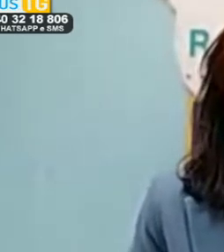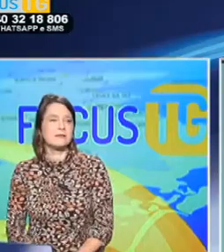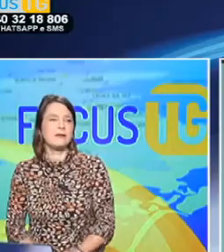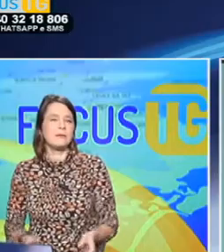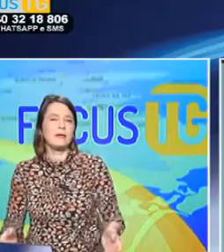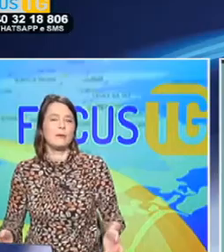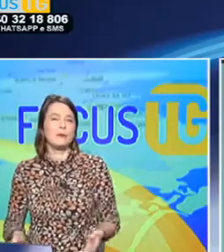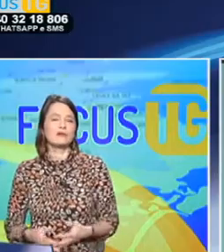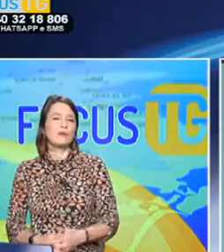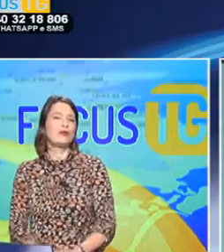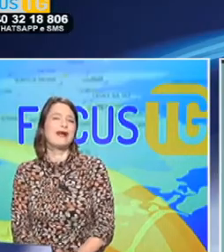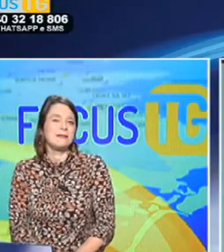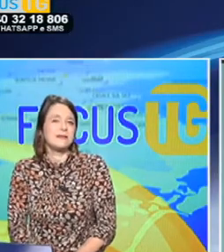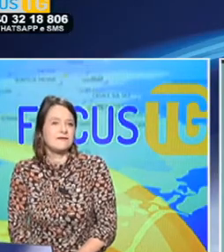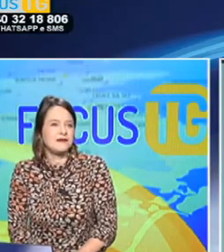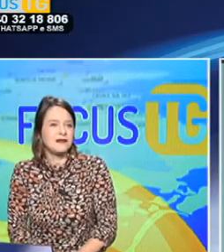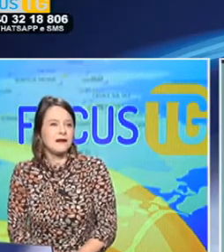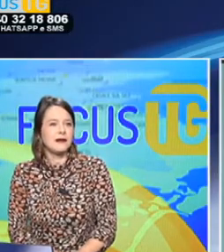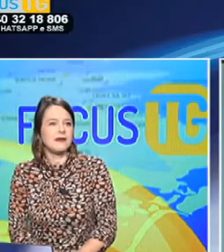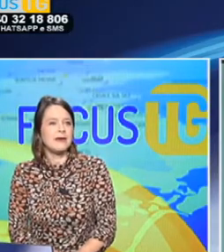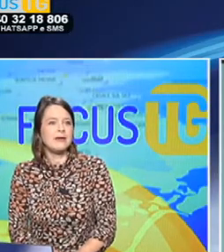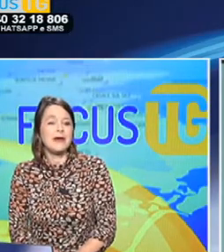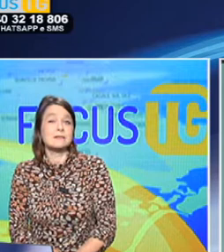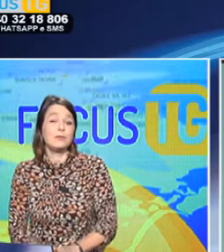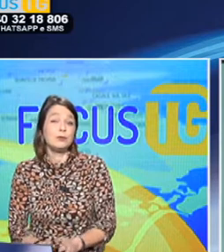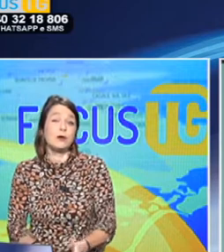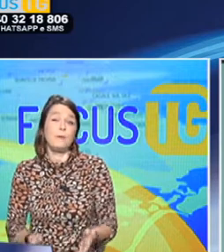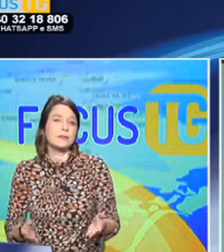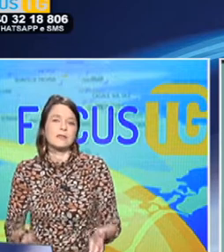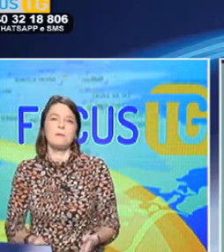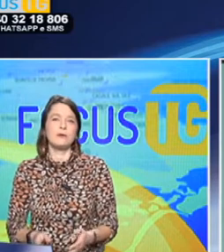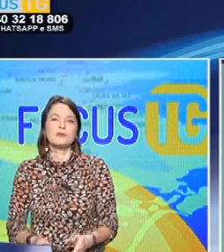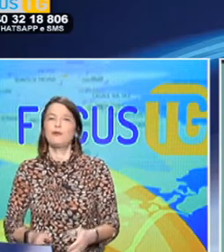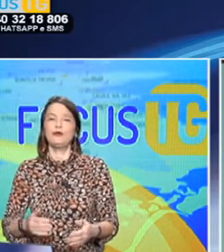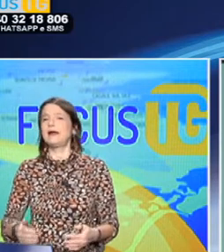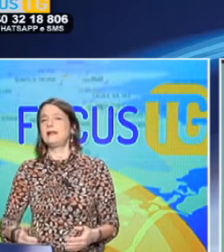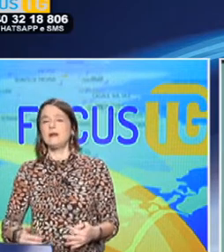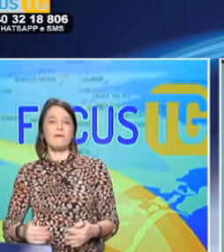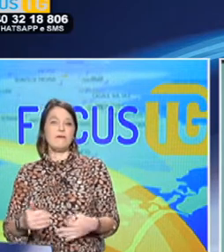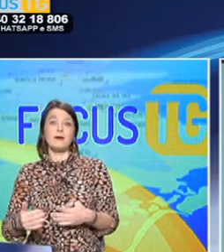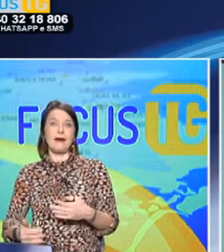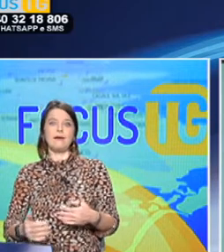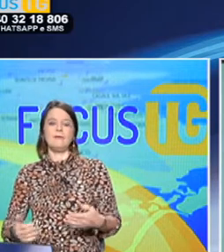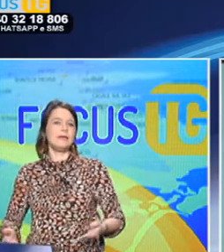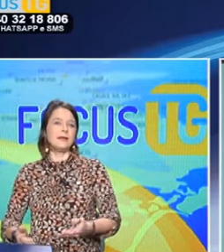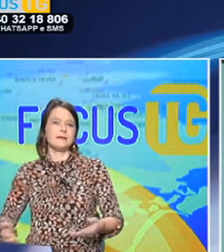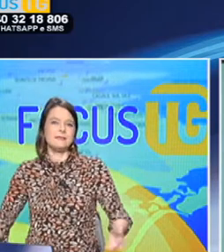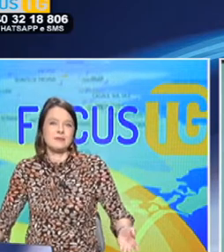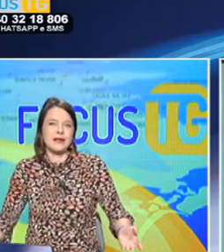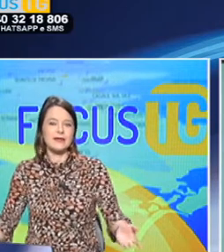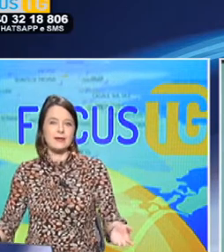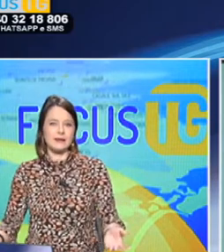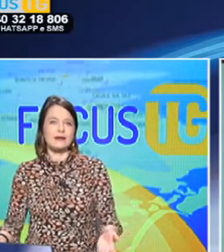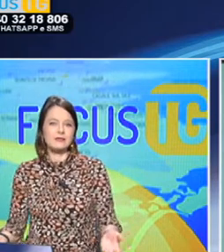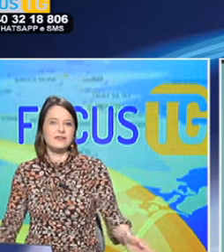difficoltà. Sì, anche perché è proprio una questione burocratica alla fine, alla base, e purtroppo è sempre una questione burocratica che va a frenare, limitare tantissime